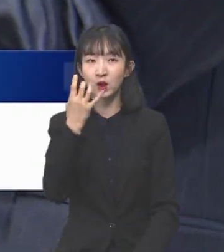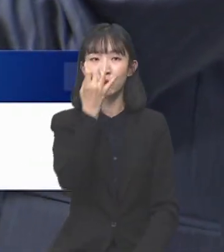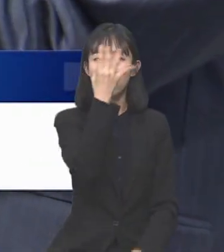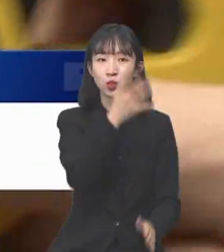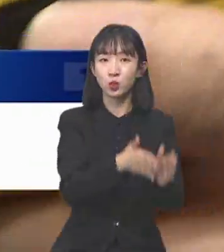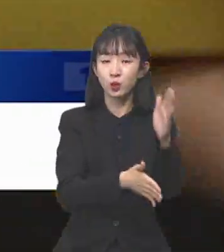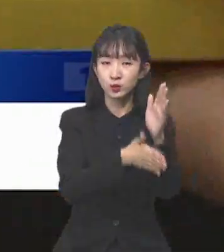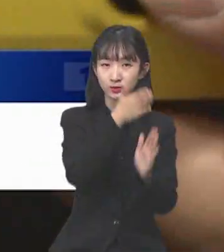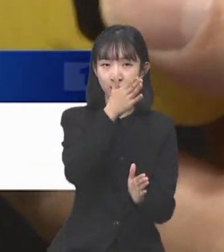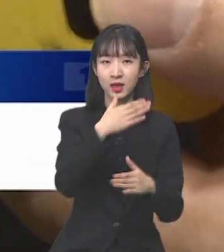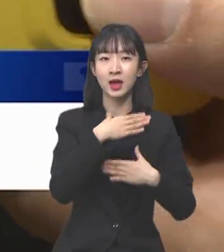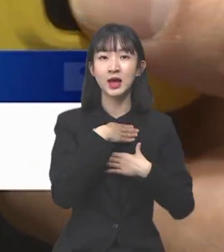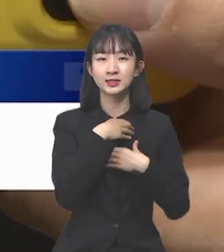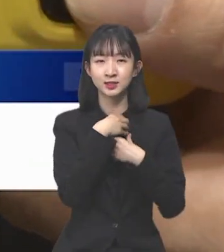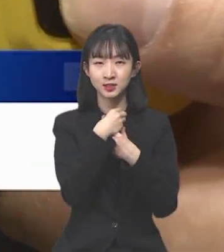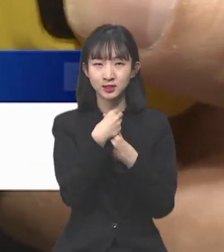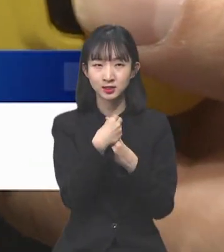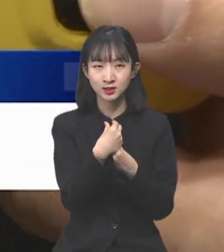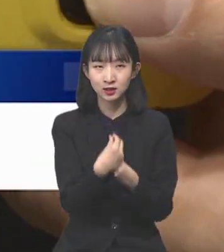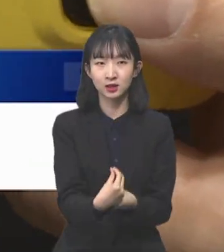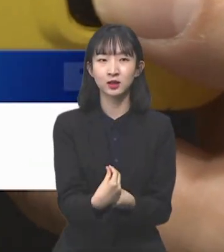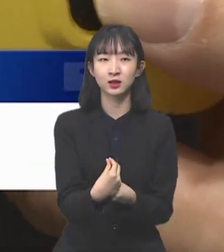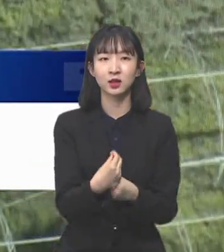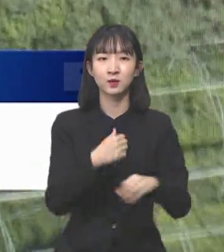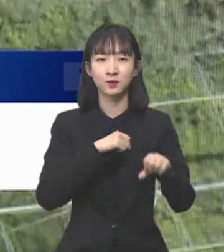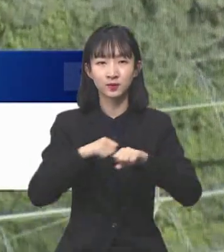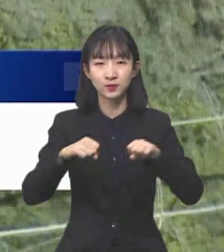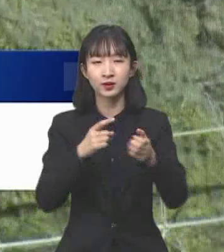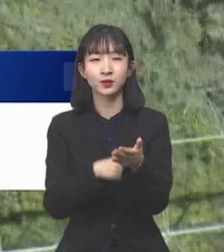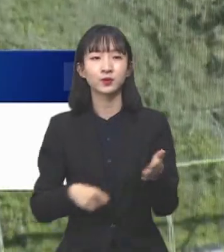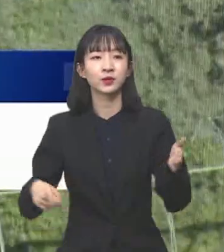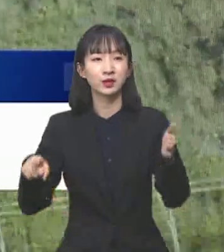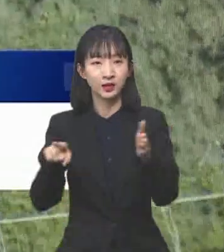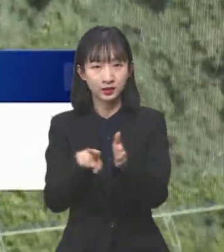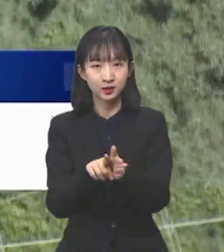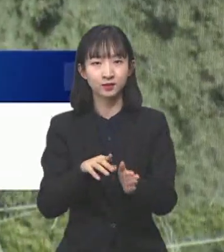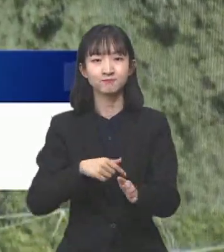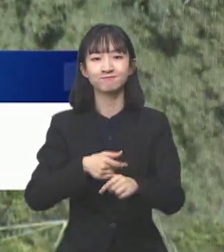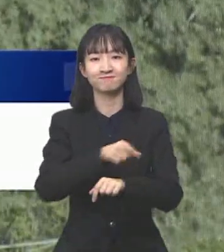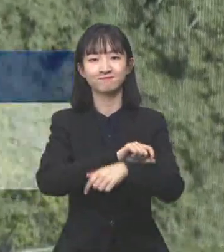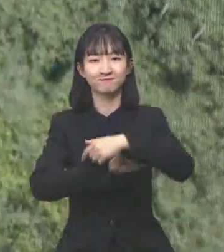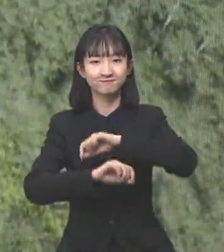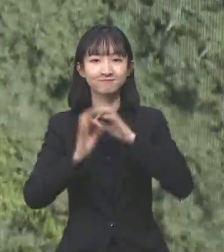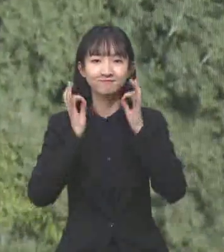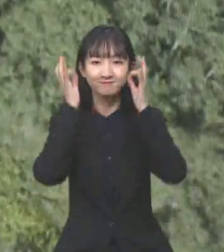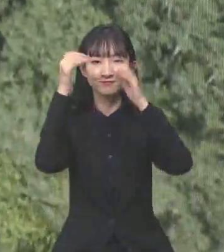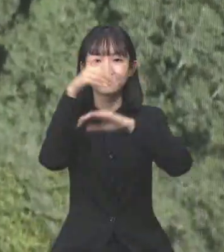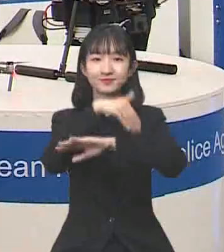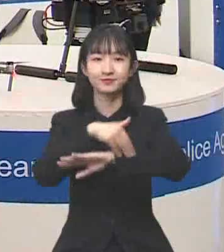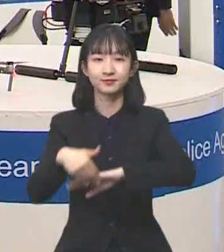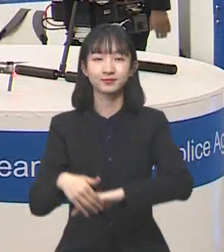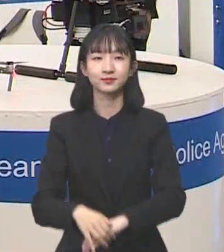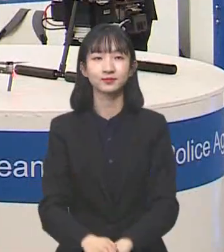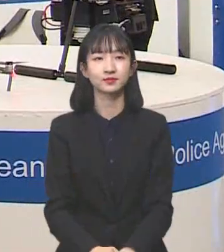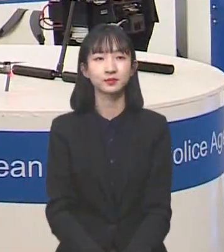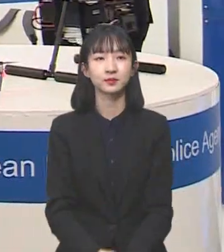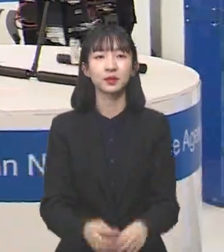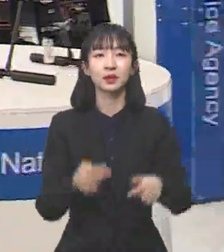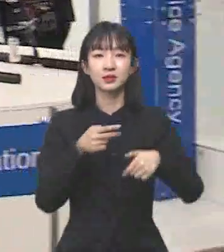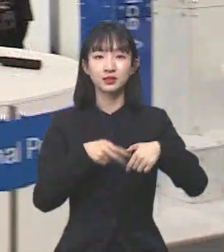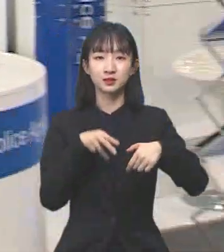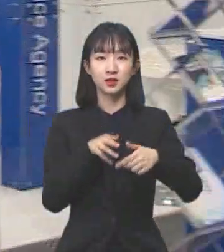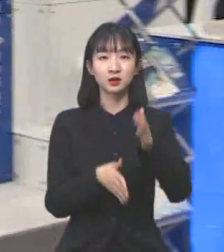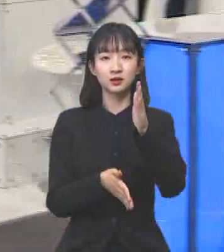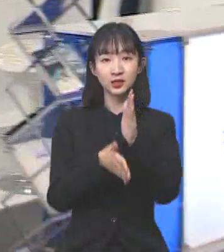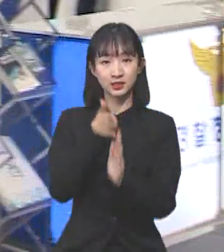치안 수요를 감당할 수 있는 계기가 될 수 있도록 적극적인 노력을 기울일 것입니다 인천시는